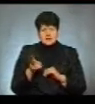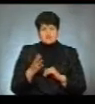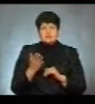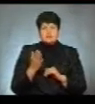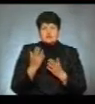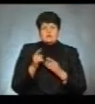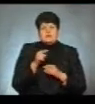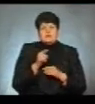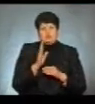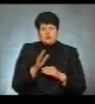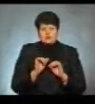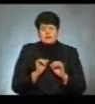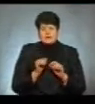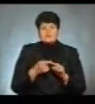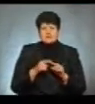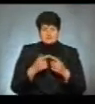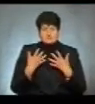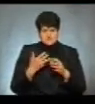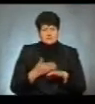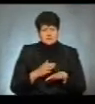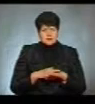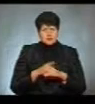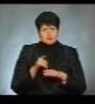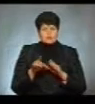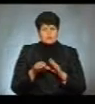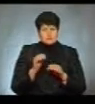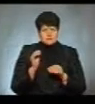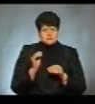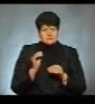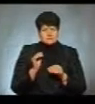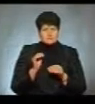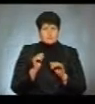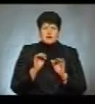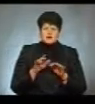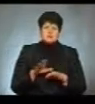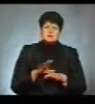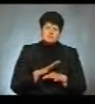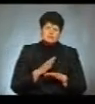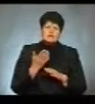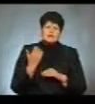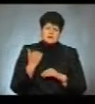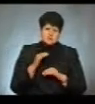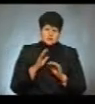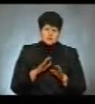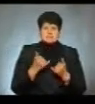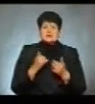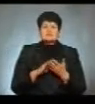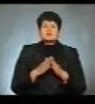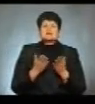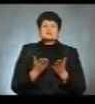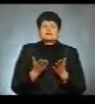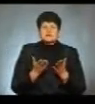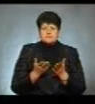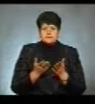стане управителем. Але цей механізм вже складніше. І тут обрати модель, правильно? Ну, механізм був раніше, просто зараз яка ситуація стала,